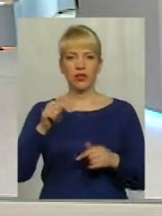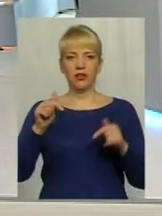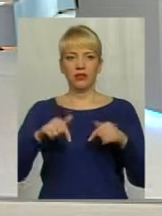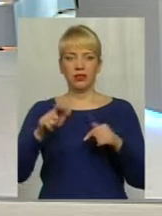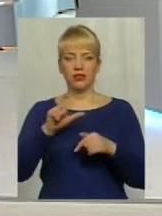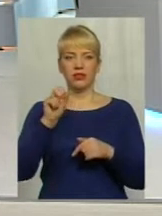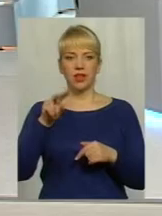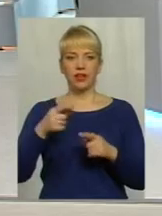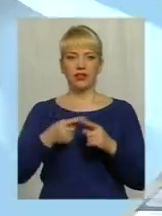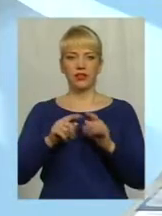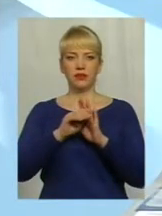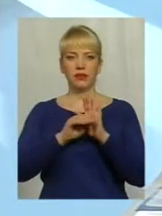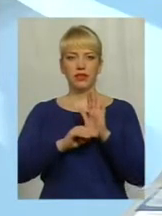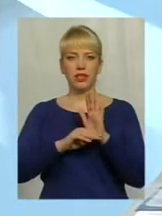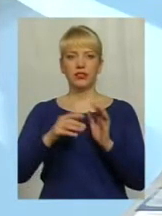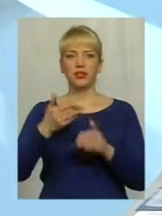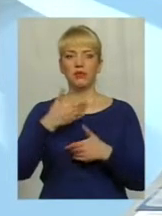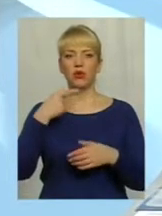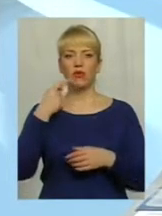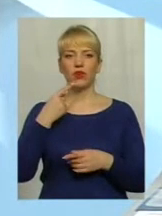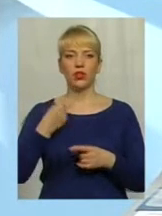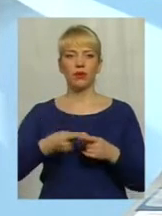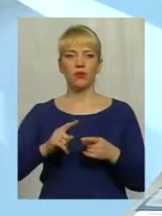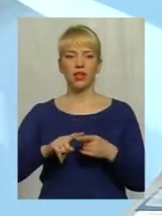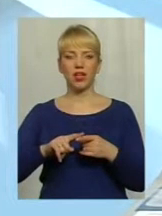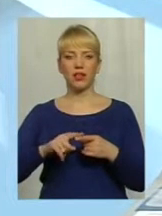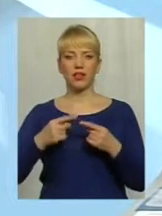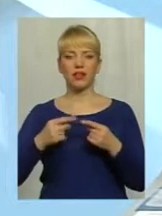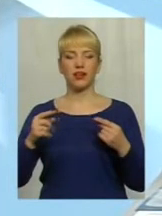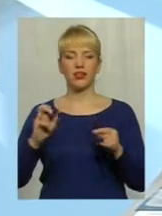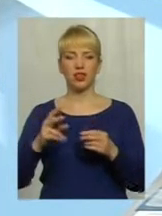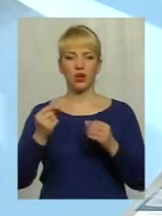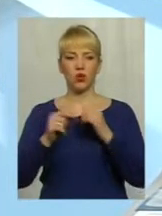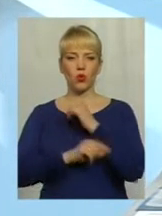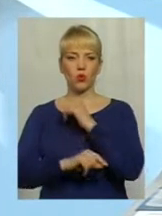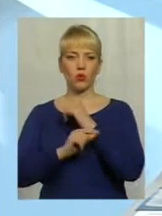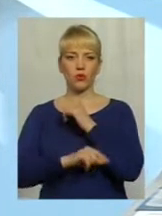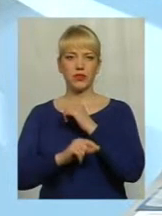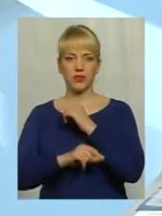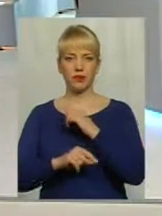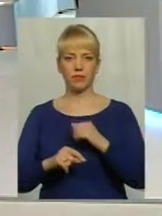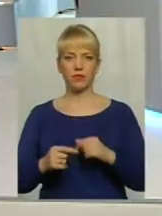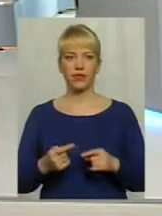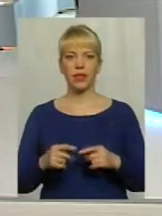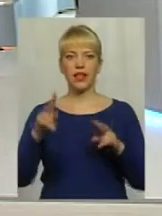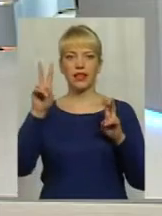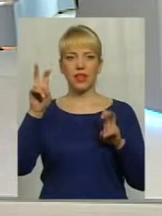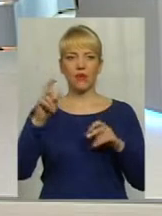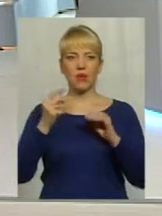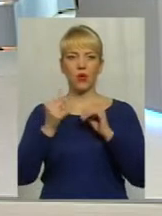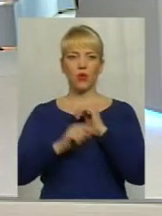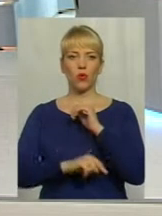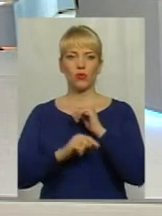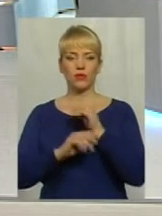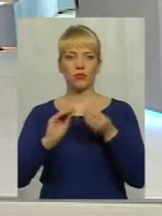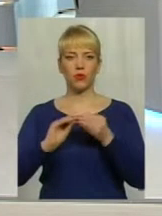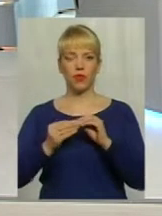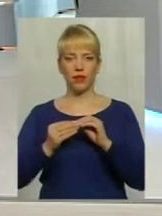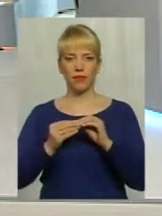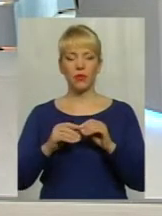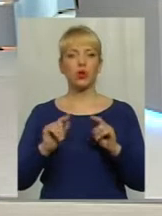на цій передачі, ми говорили про такі речі, як корупційні речі. Да, до речі, хотілося б так торкнутися. Проблема корупції.